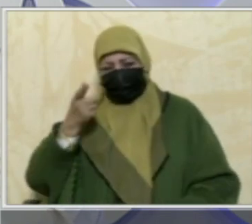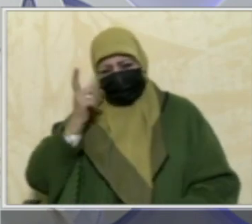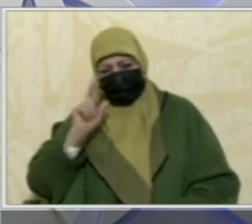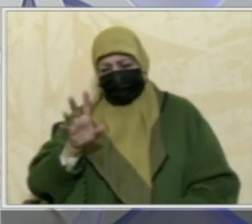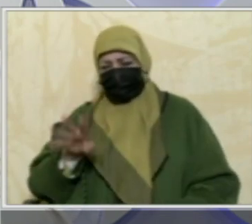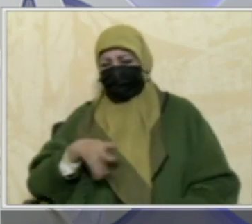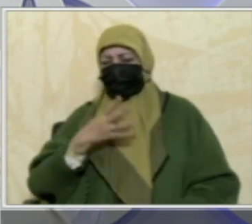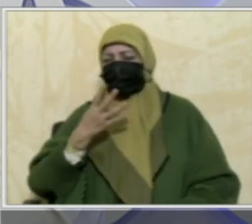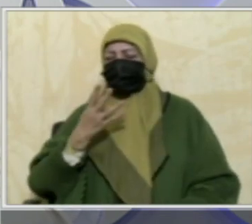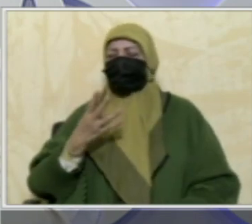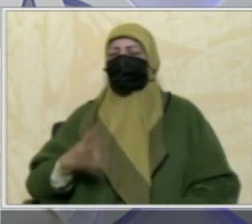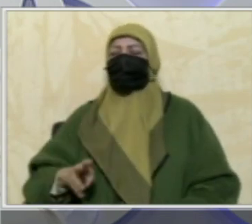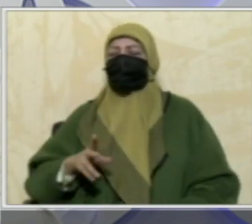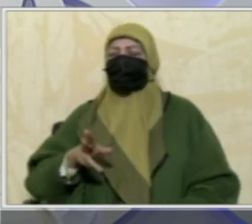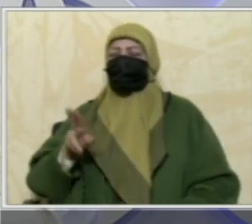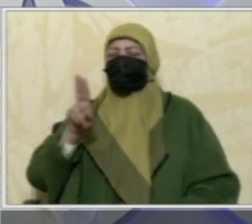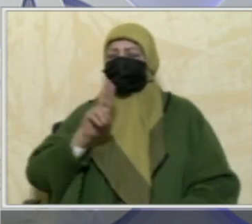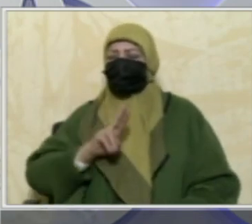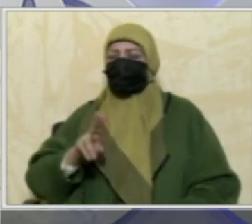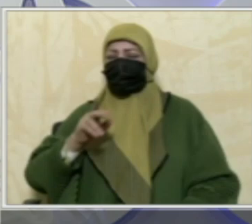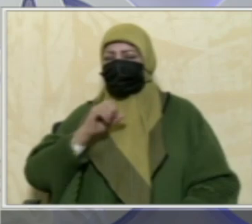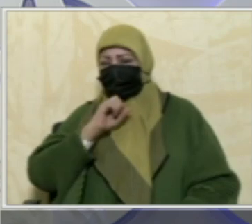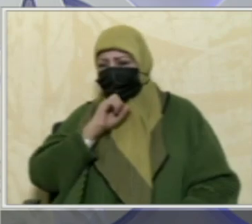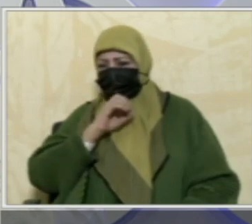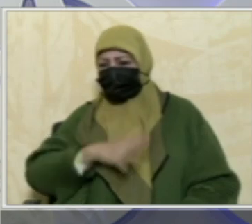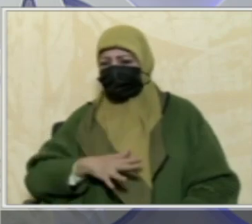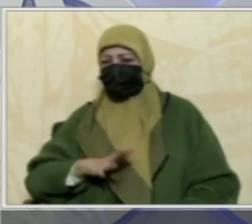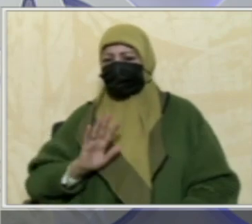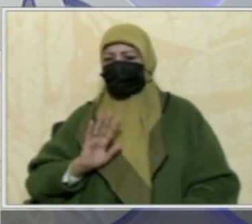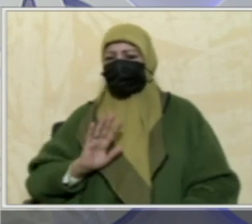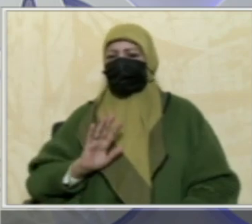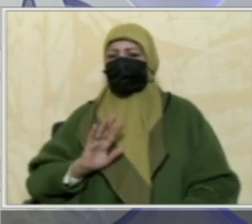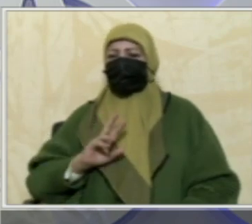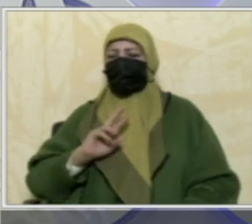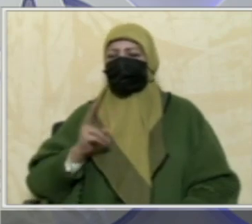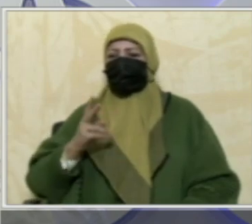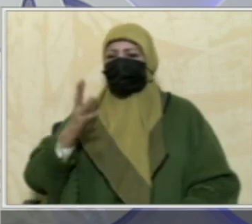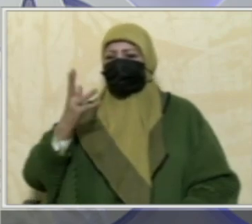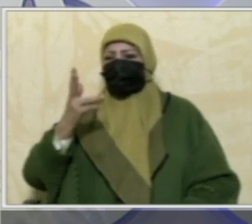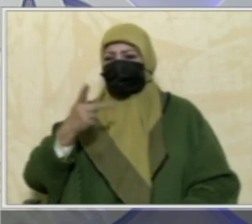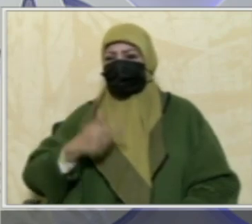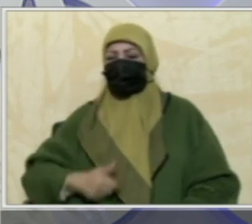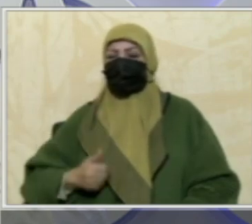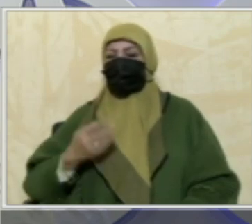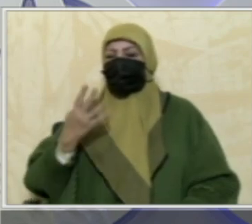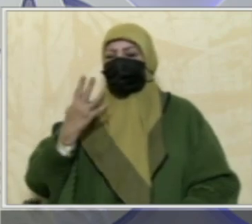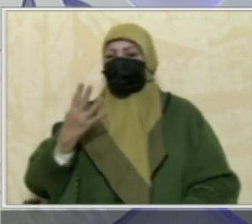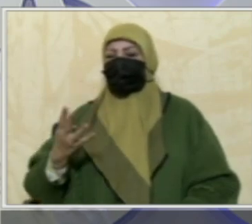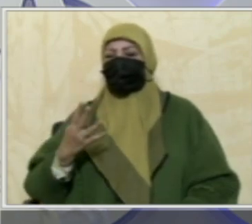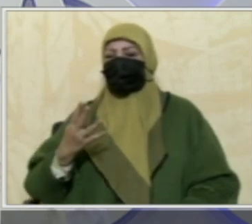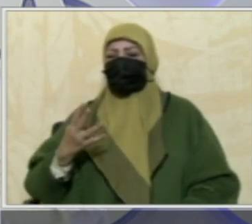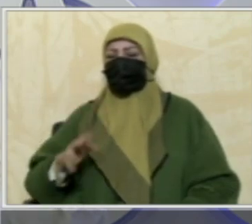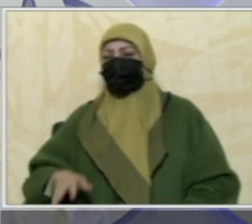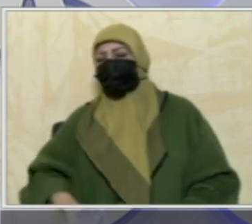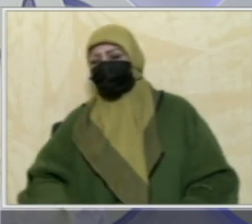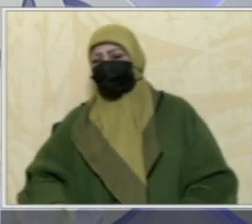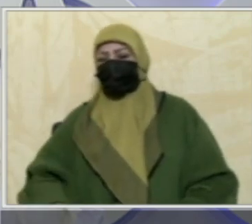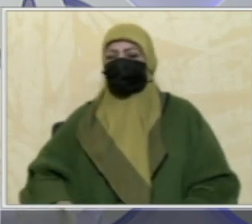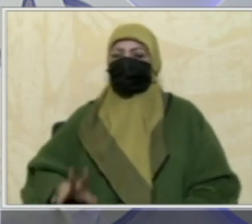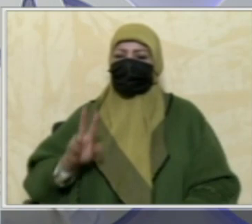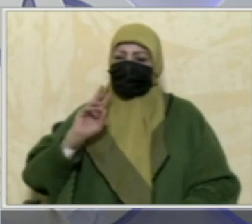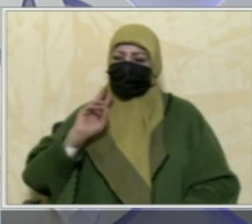ماذا يتق من الاضاحي فقال اربعا العرجاء البين ضلعها العرجاء يعني